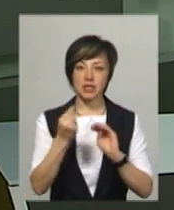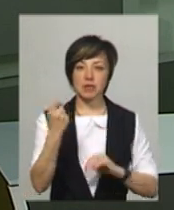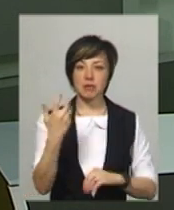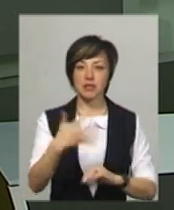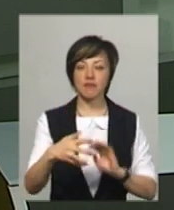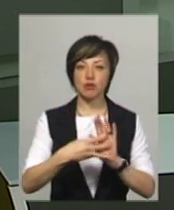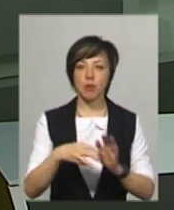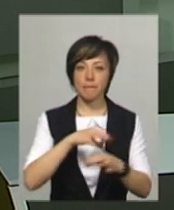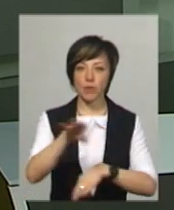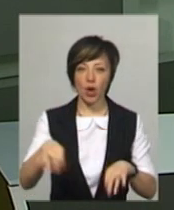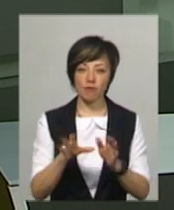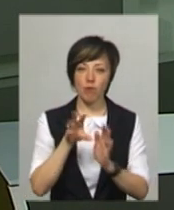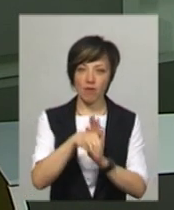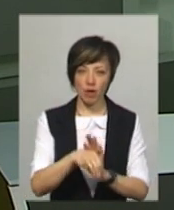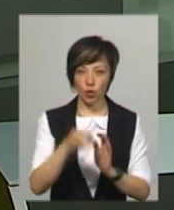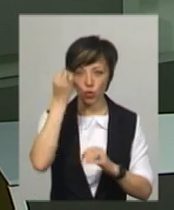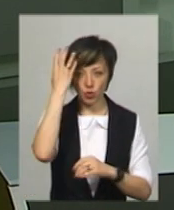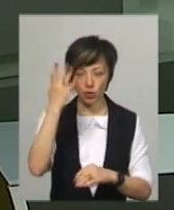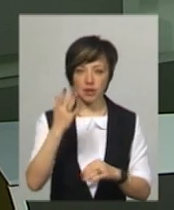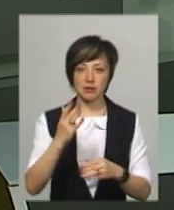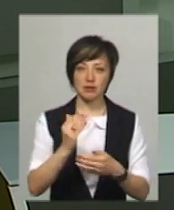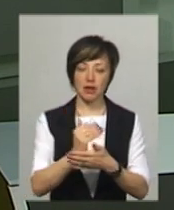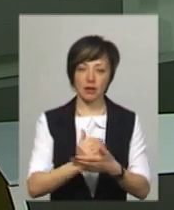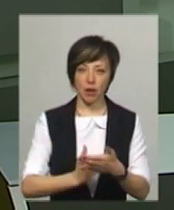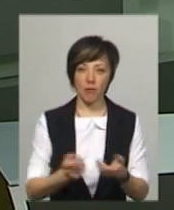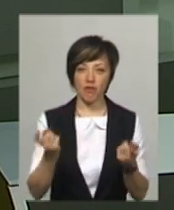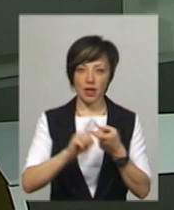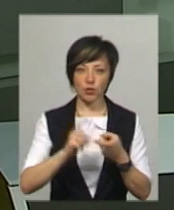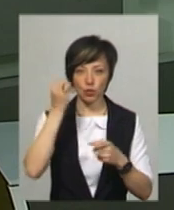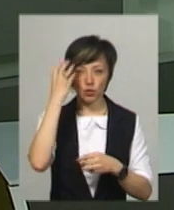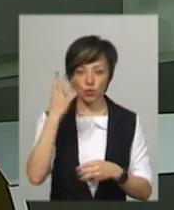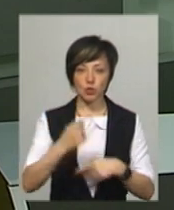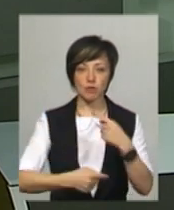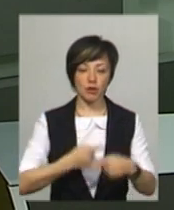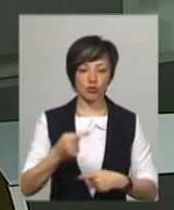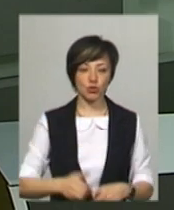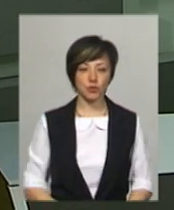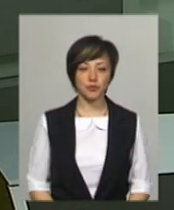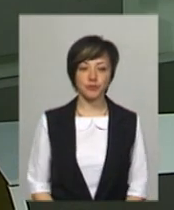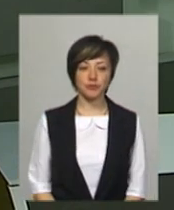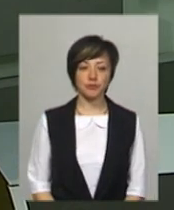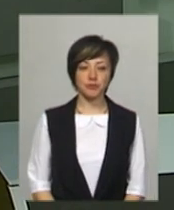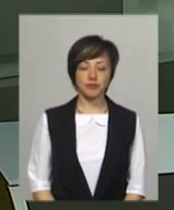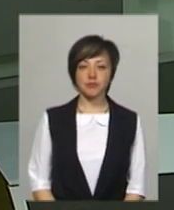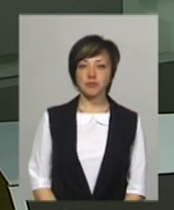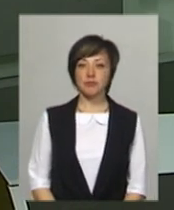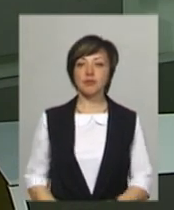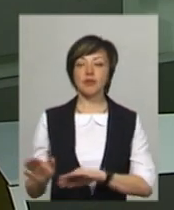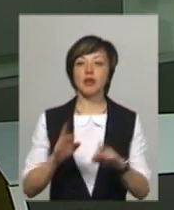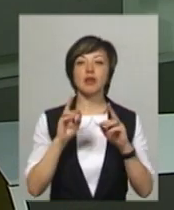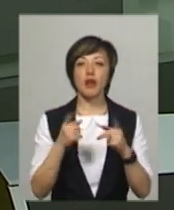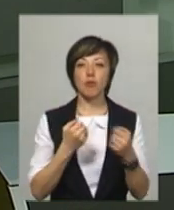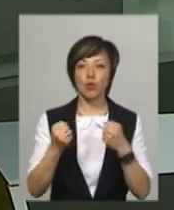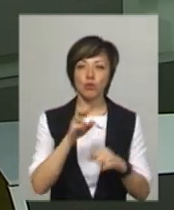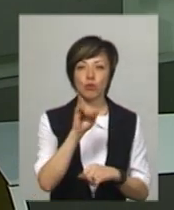158 проєктів для впровадження культурних стартапів, пов'язаних із культурною спадщиною. Як протидіяти